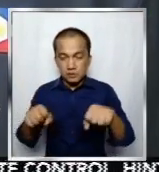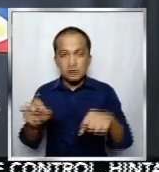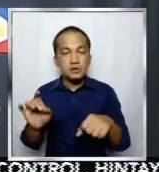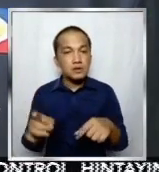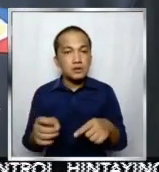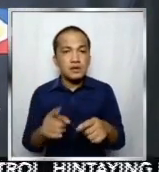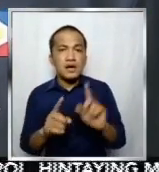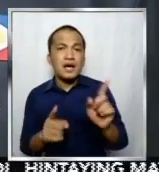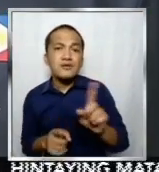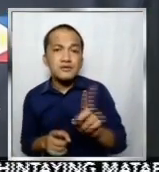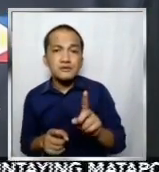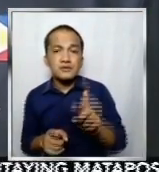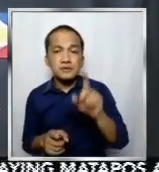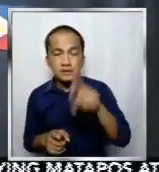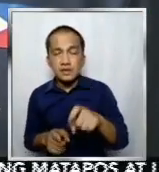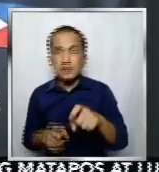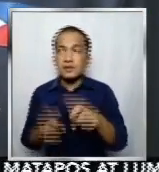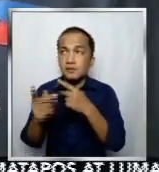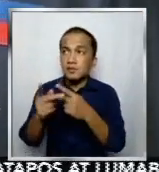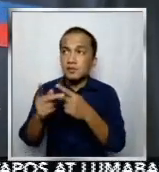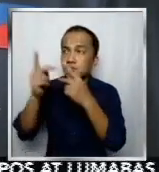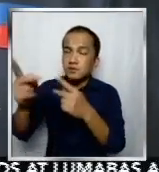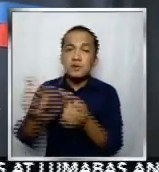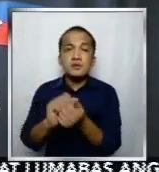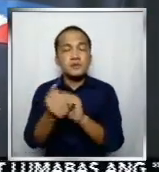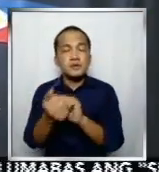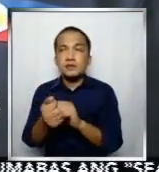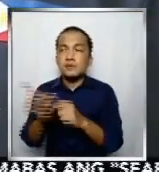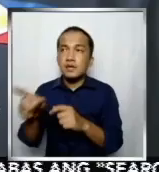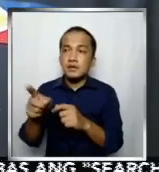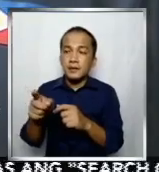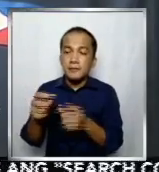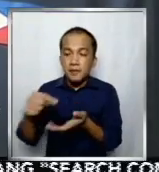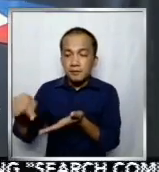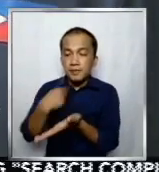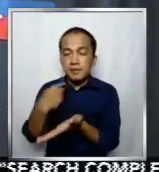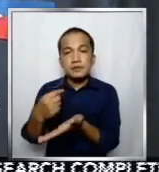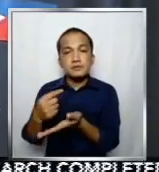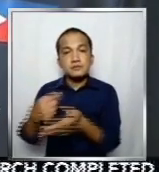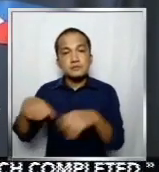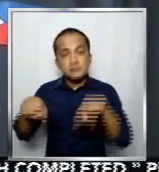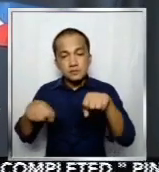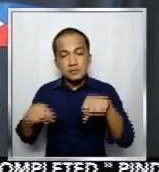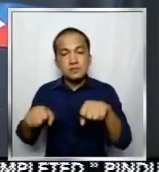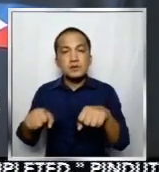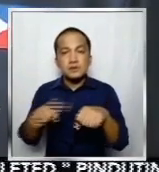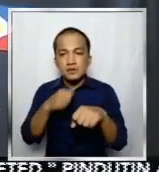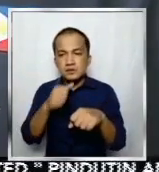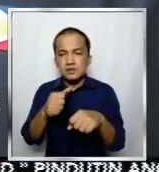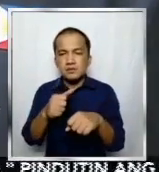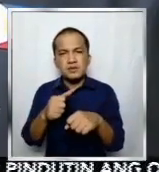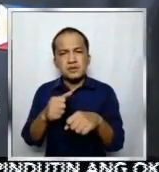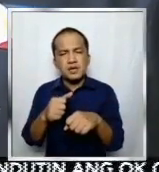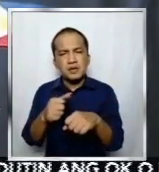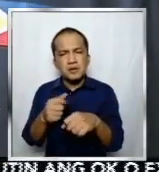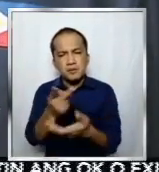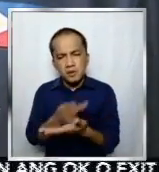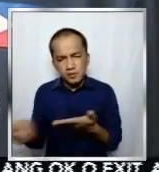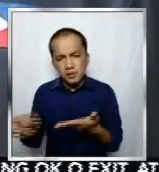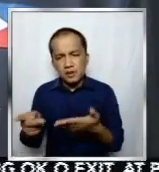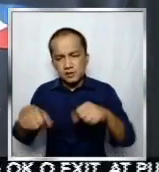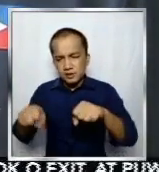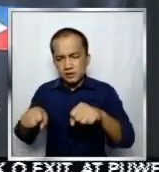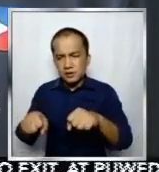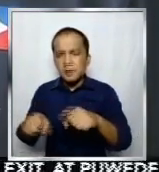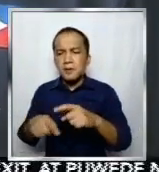dapat na ipropose na magiging pamasahe para hindi po malugi ang mga tricycle drivers at hindi rin po maagrabyado